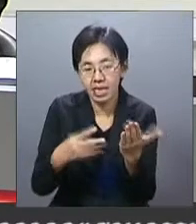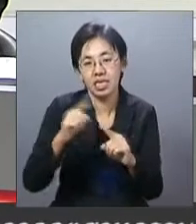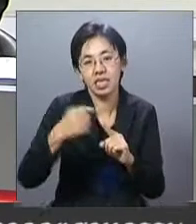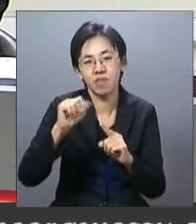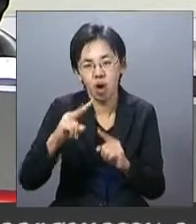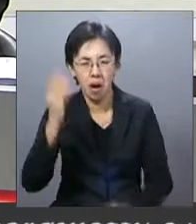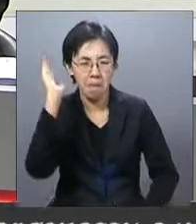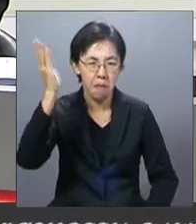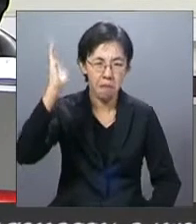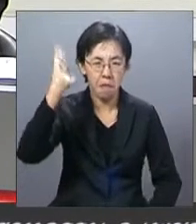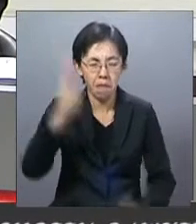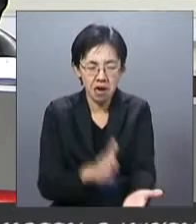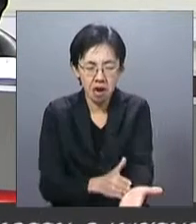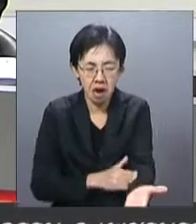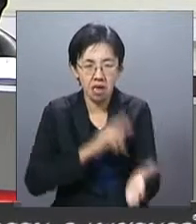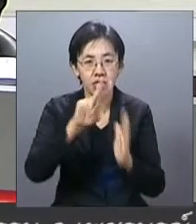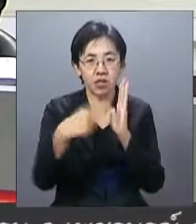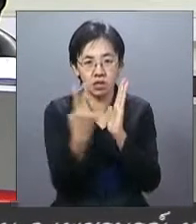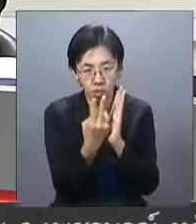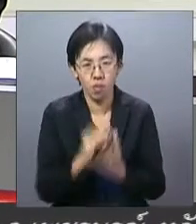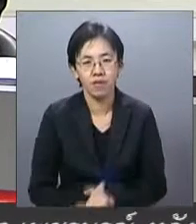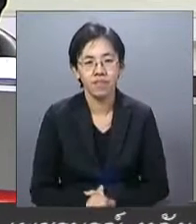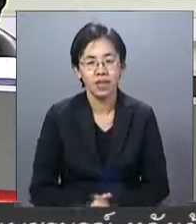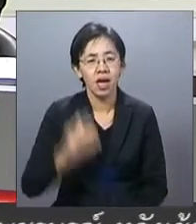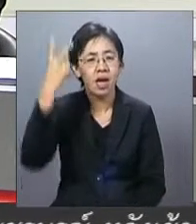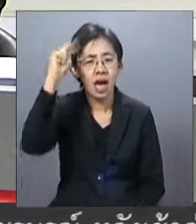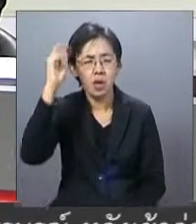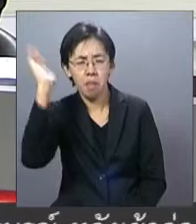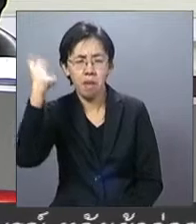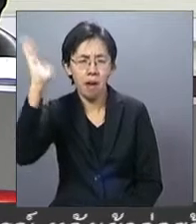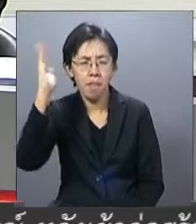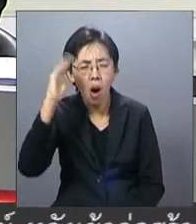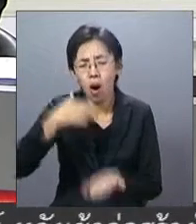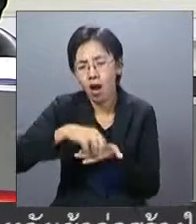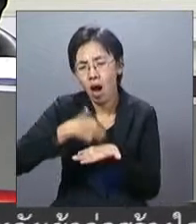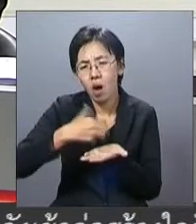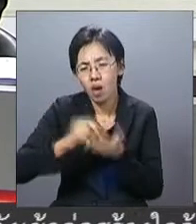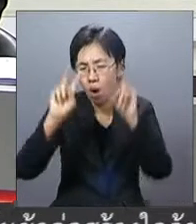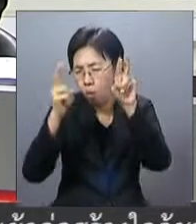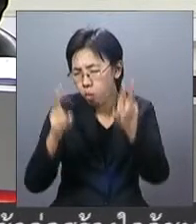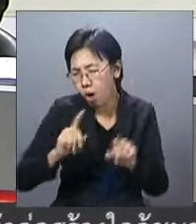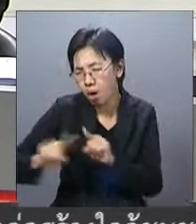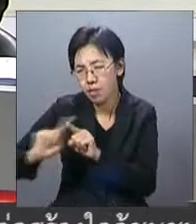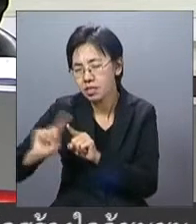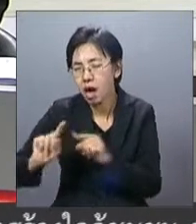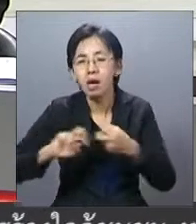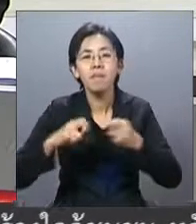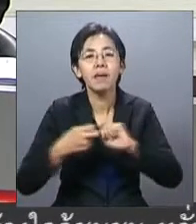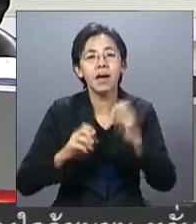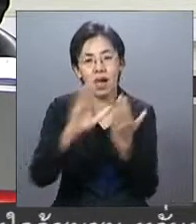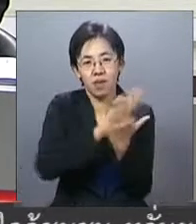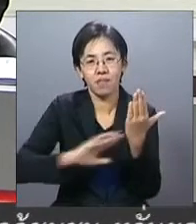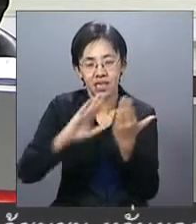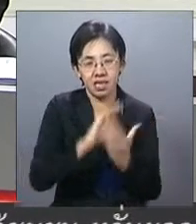2ชั่วโมงเต็มทีเดียวค่ะ ค่ะถ้าเกิดว่าไปฟังดีๆนะคะนายกรัฐมนตรีพูดหลายต่อหลายเรื่องเลยและแต่ละเรื่องที่พูดก็เป็นปัญหาบ้านเมืองทั้งนั้น